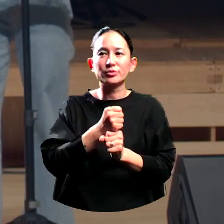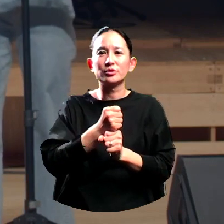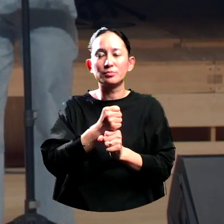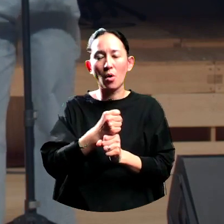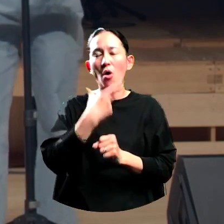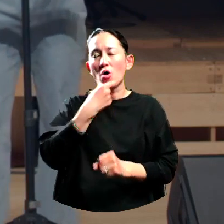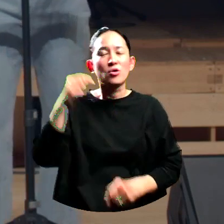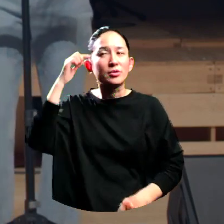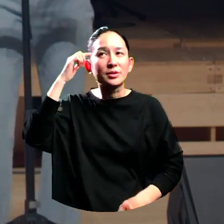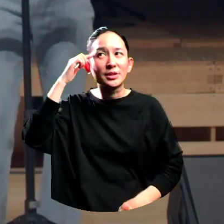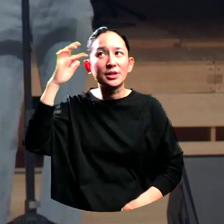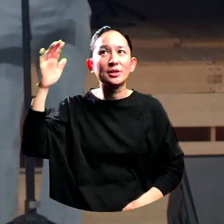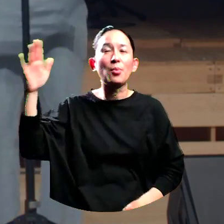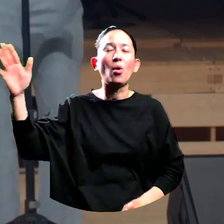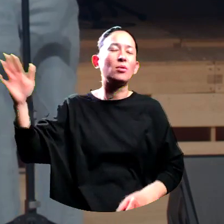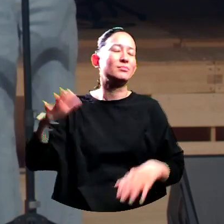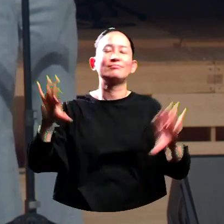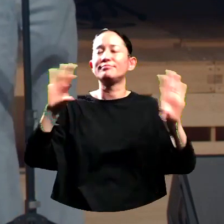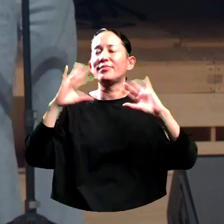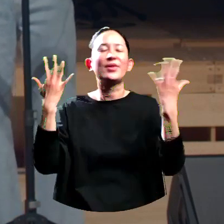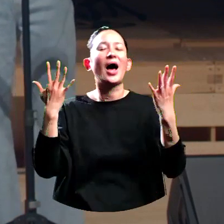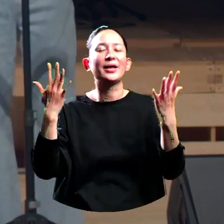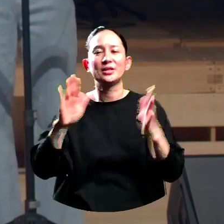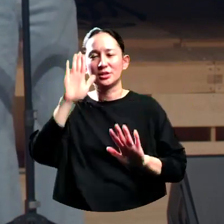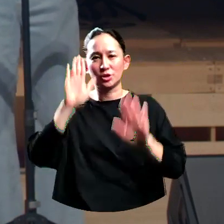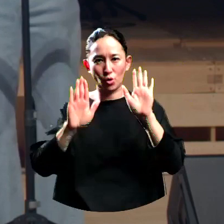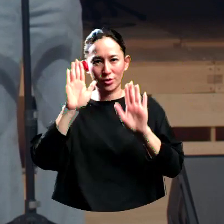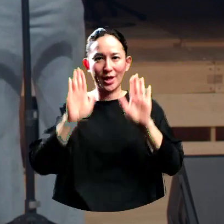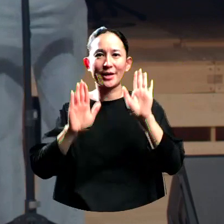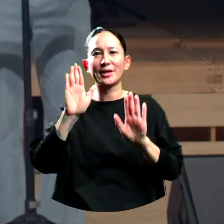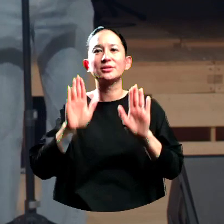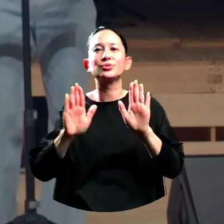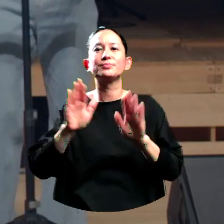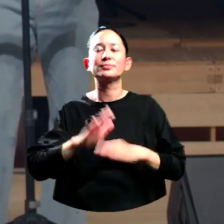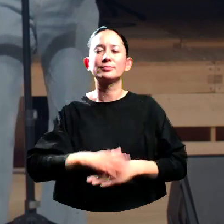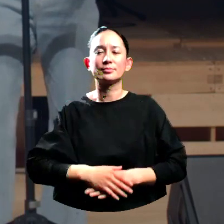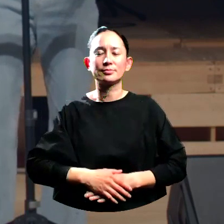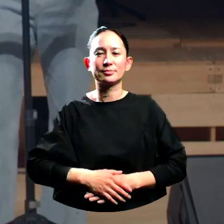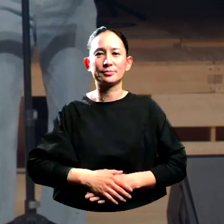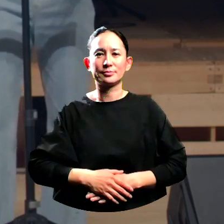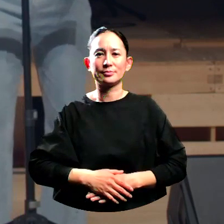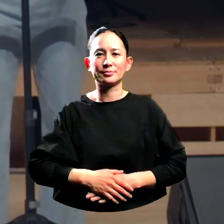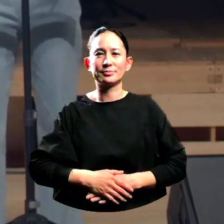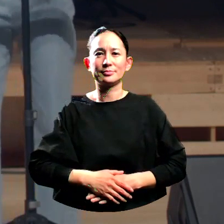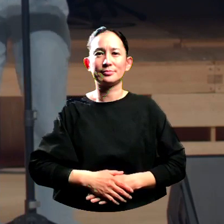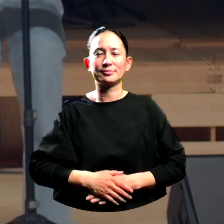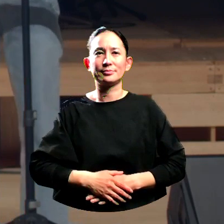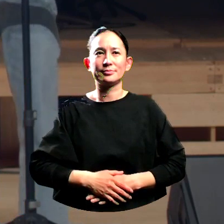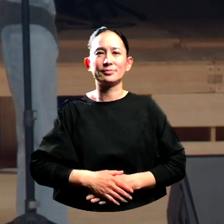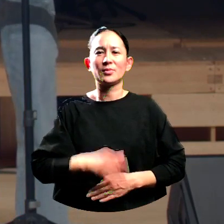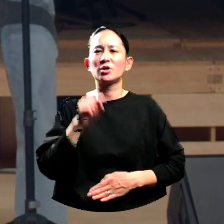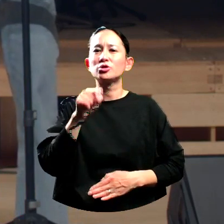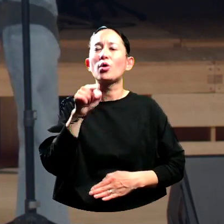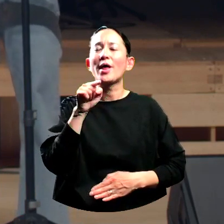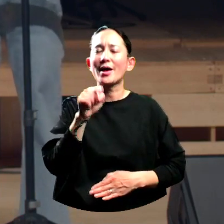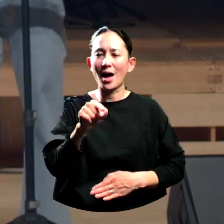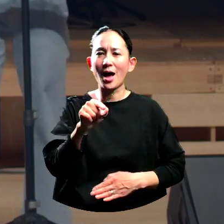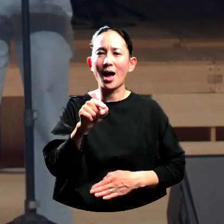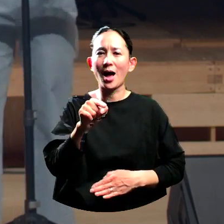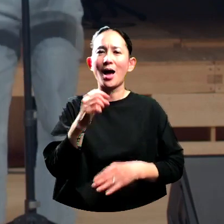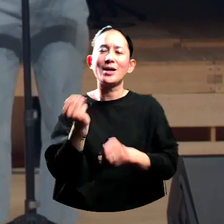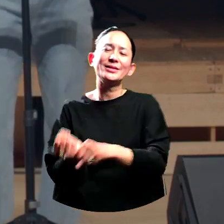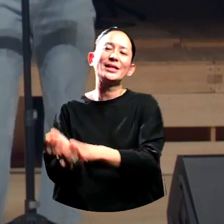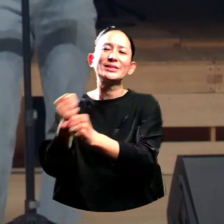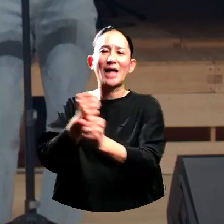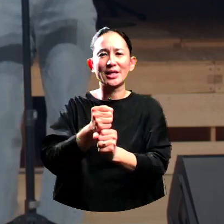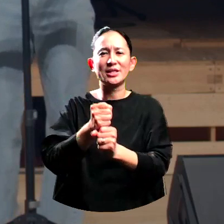ない状態です。 In other words, it's when there's no hope or possibility left for recovery. それが再起不能です